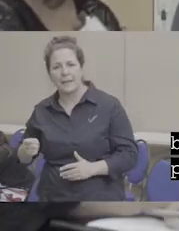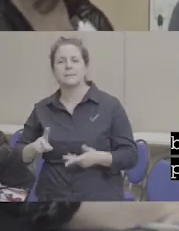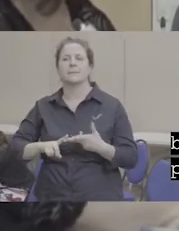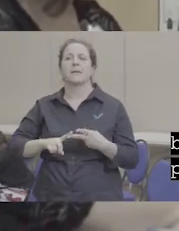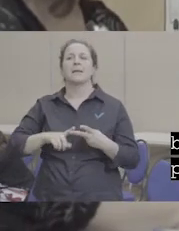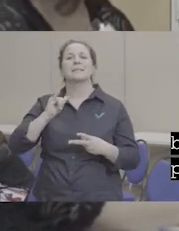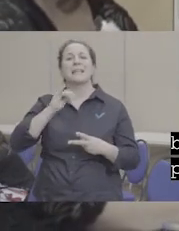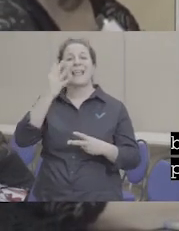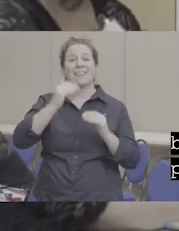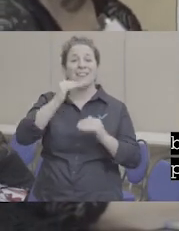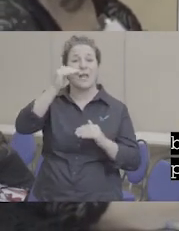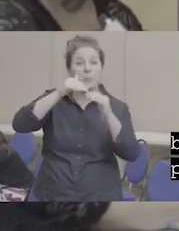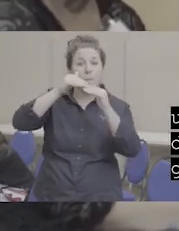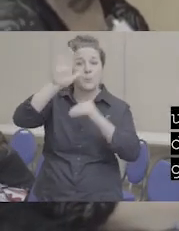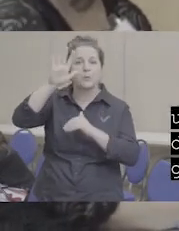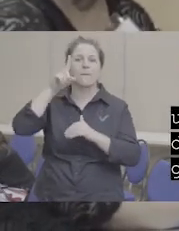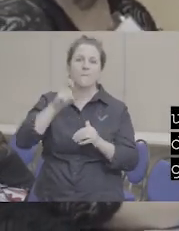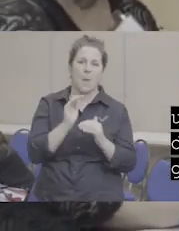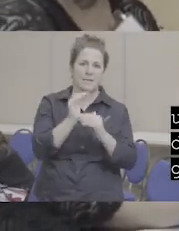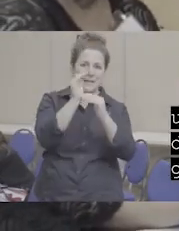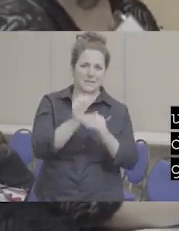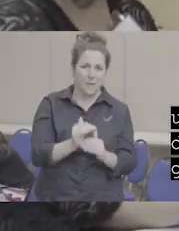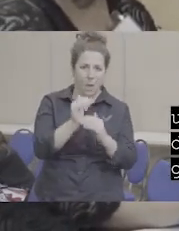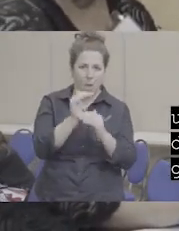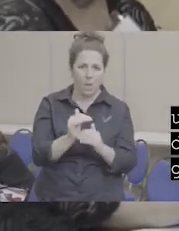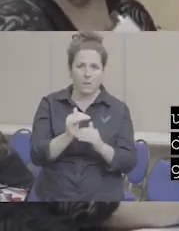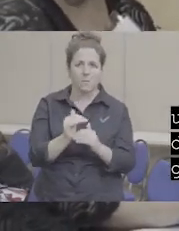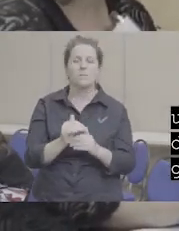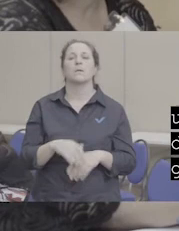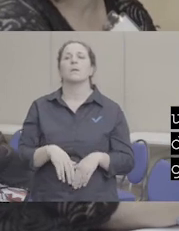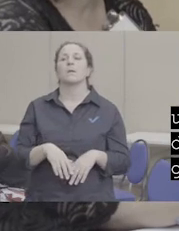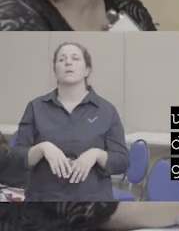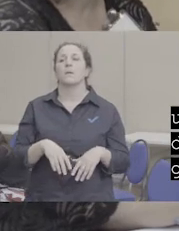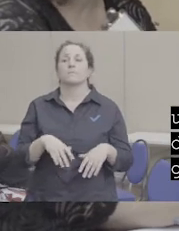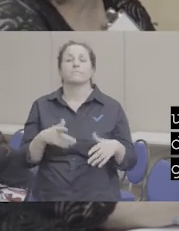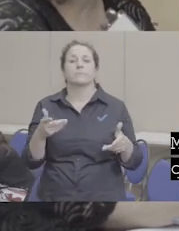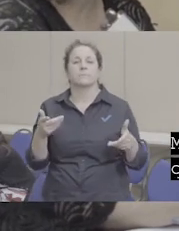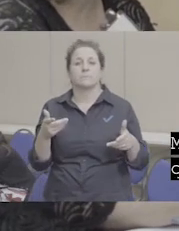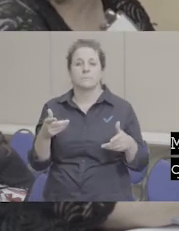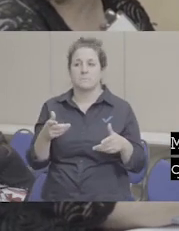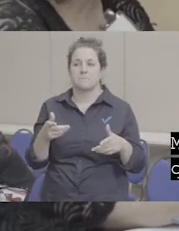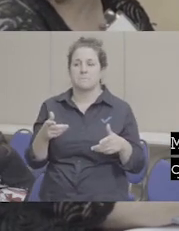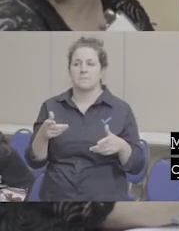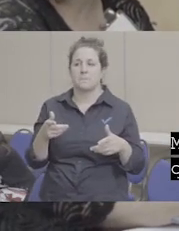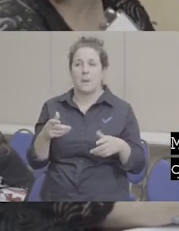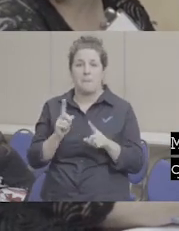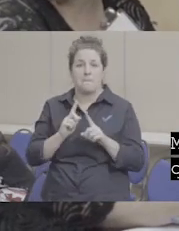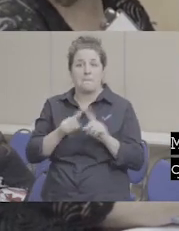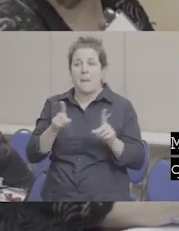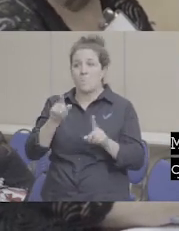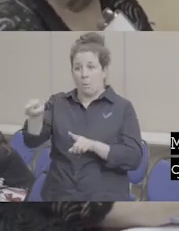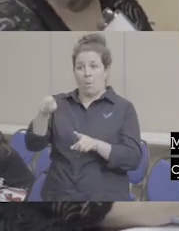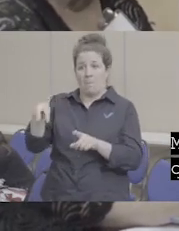avec 4 étages et plus, mettons qu'il demande un ascenseur parce que ça devient trop exigeant pour les gens, même pour vous, de